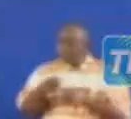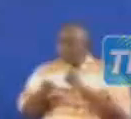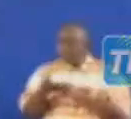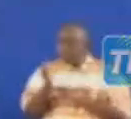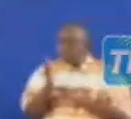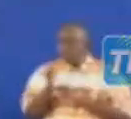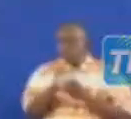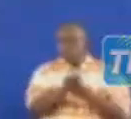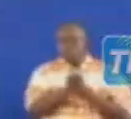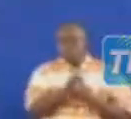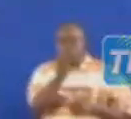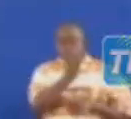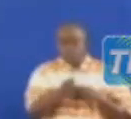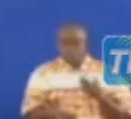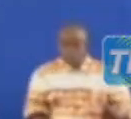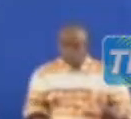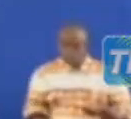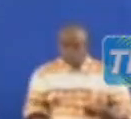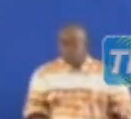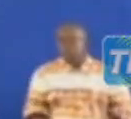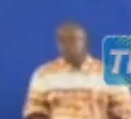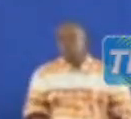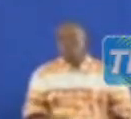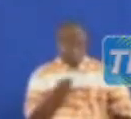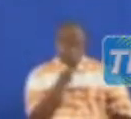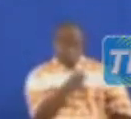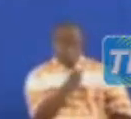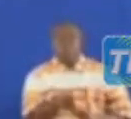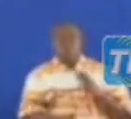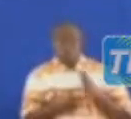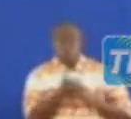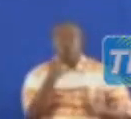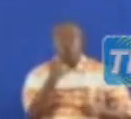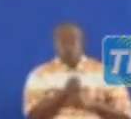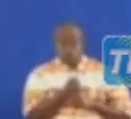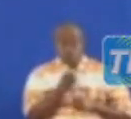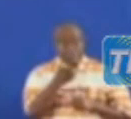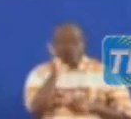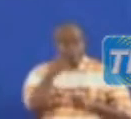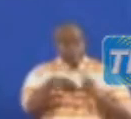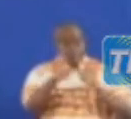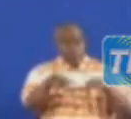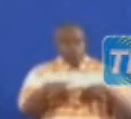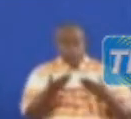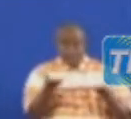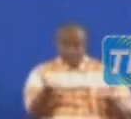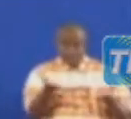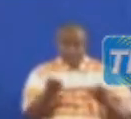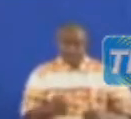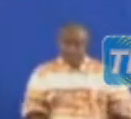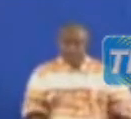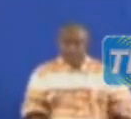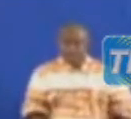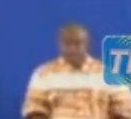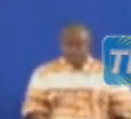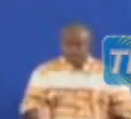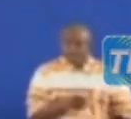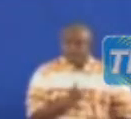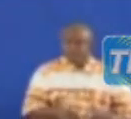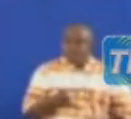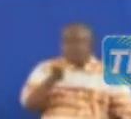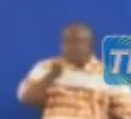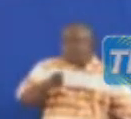wa Tanzania na kama kiongozi wa shughuli za serikali bungeni. Mheshimiwa Spika, nikupongeze wewe